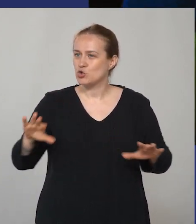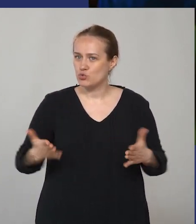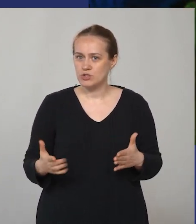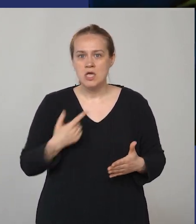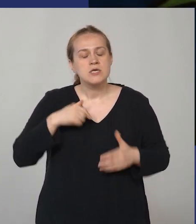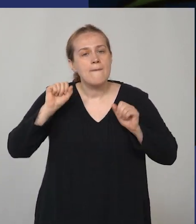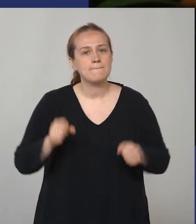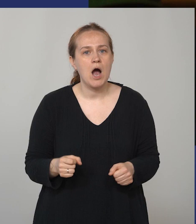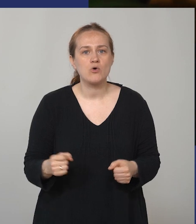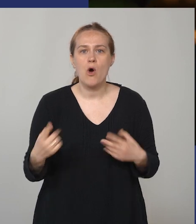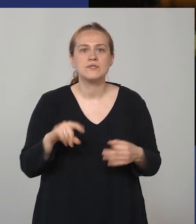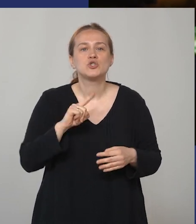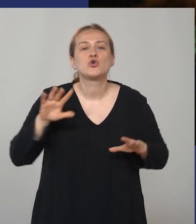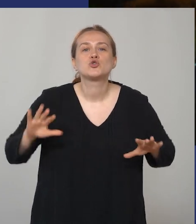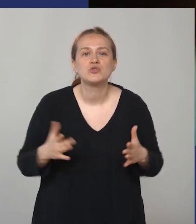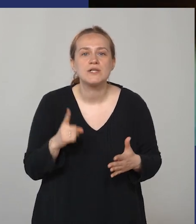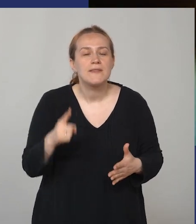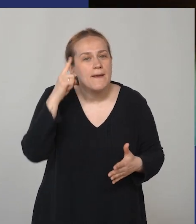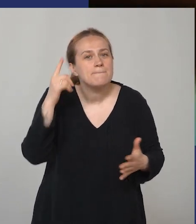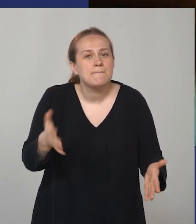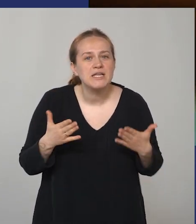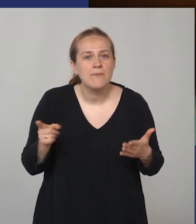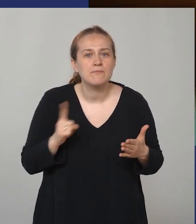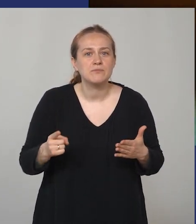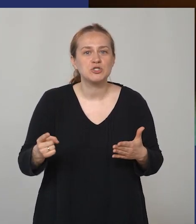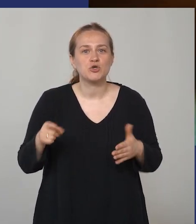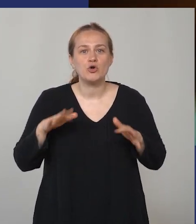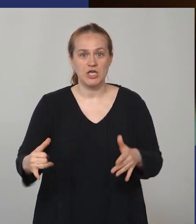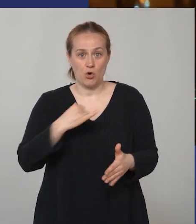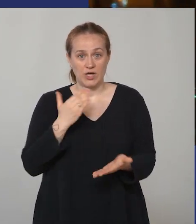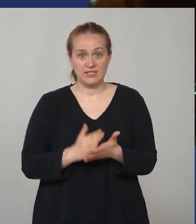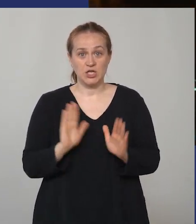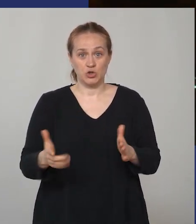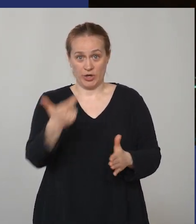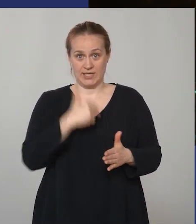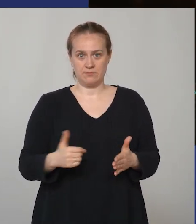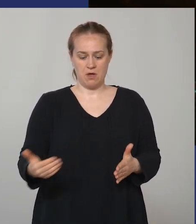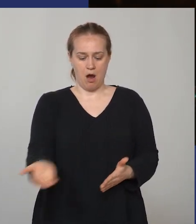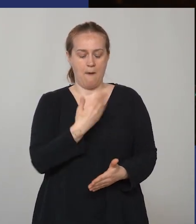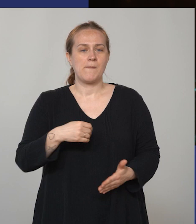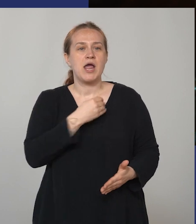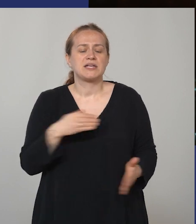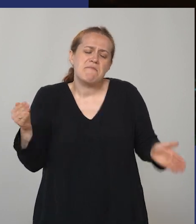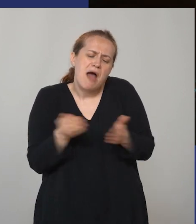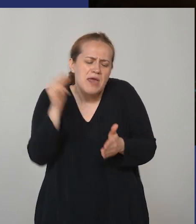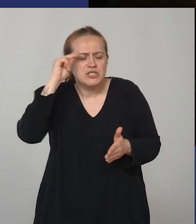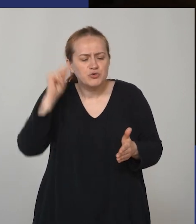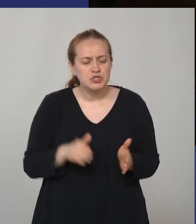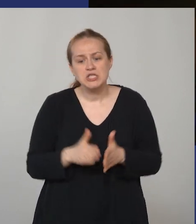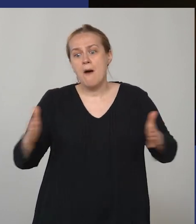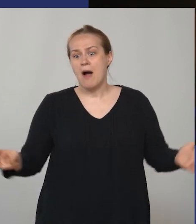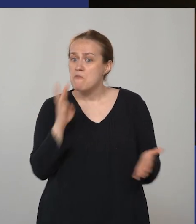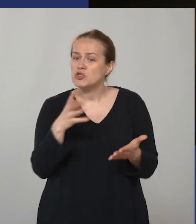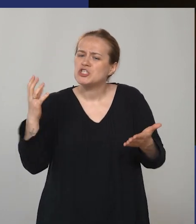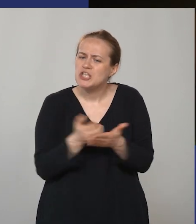Я могу объяснить, что случилось. Ты понимаешь, то, что у нас делалось только до себя. Мы хотим поменьше учиться, побольше зарабатывать, побольше